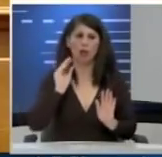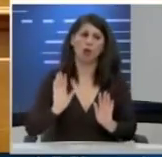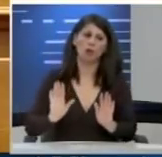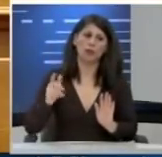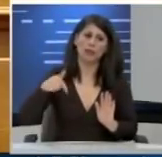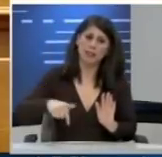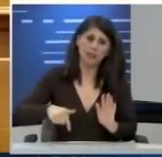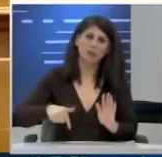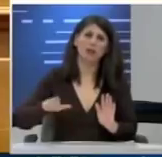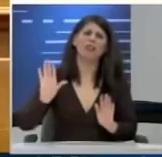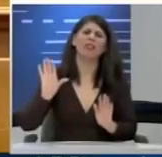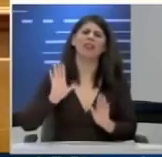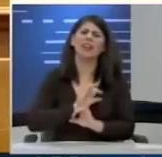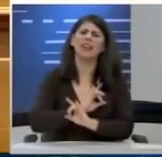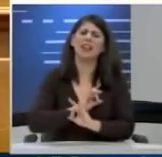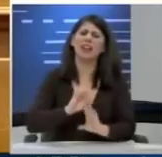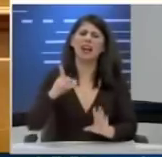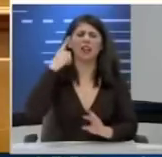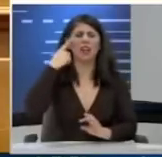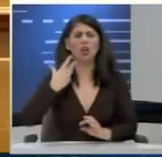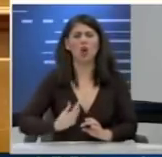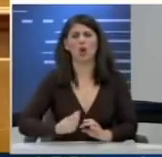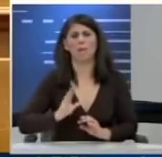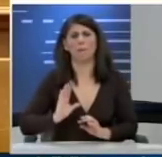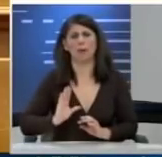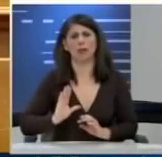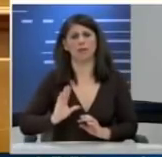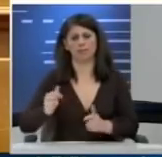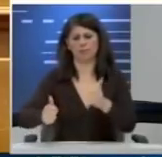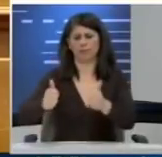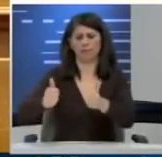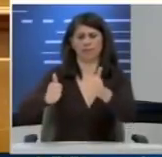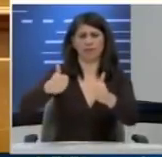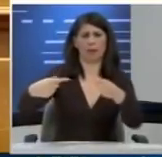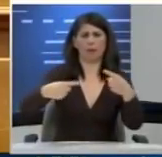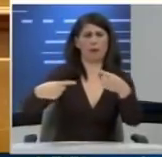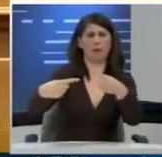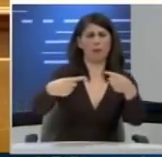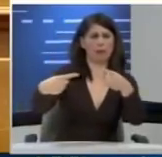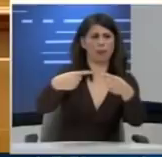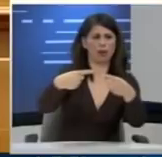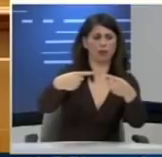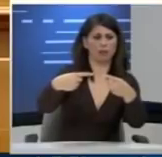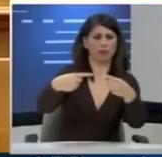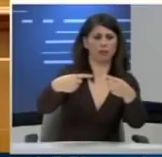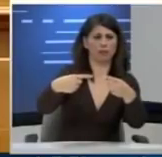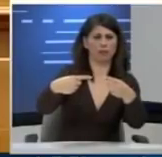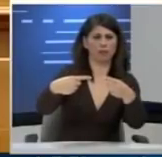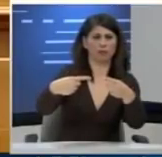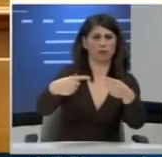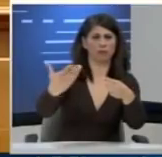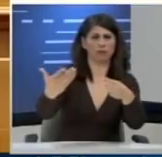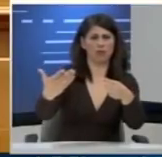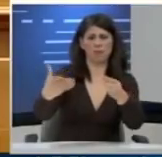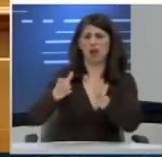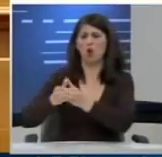ότι σήμερα δεν έχει κανένα νόημα να αναμετρηθώ και να αντιπαρατεθώ με πτέρυγες του